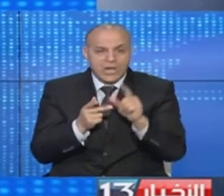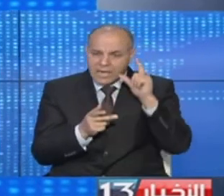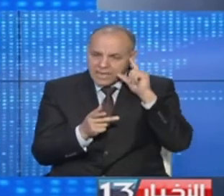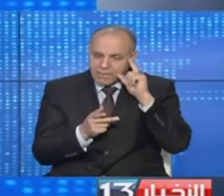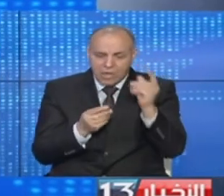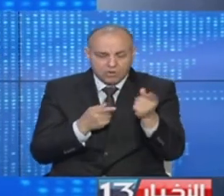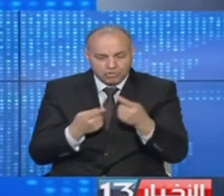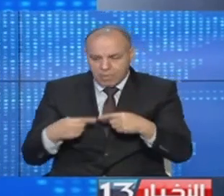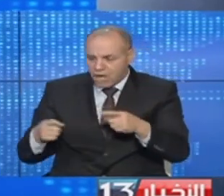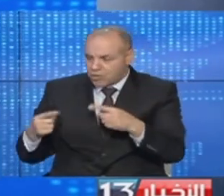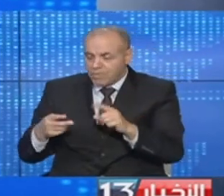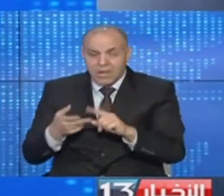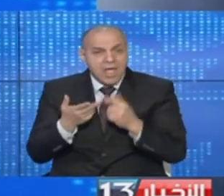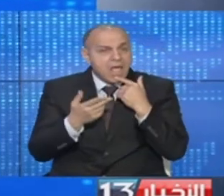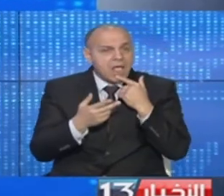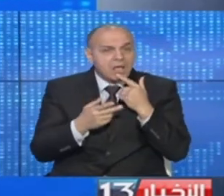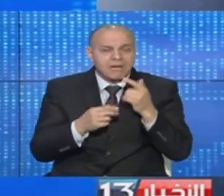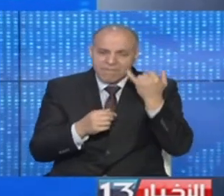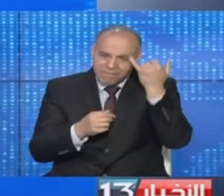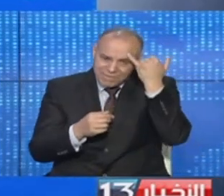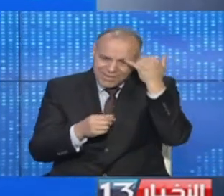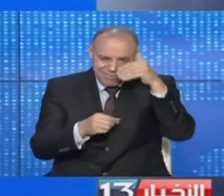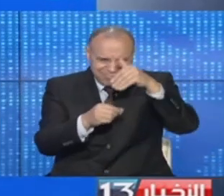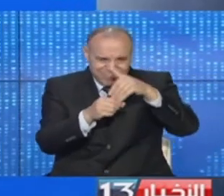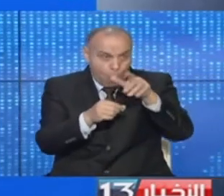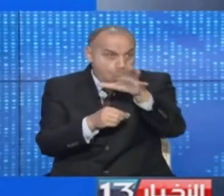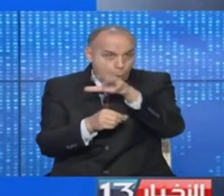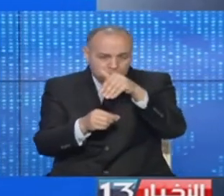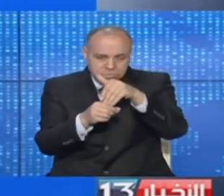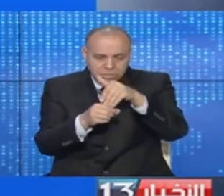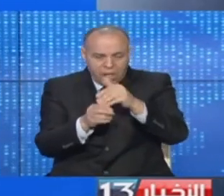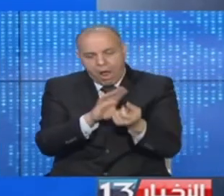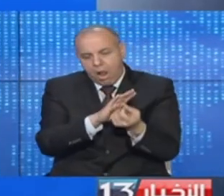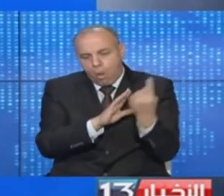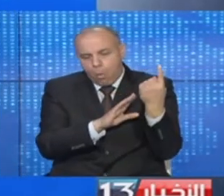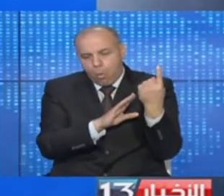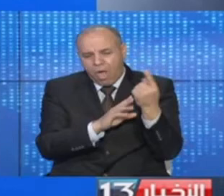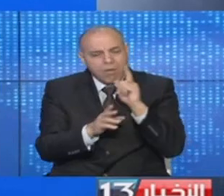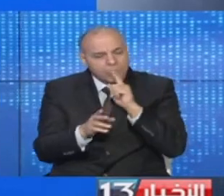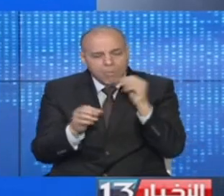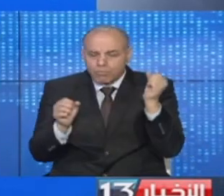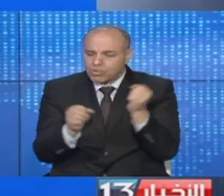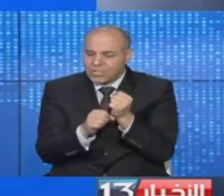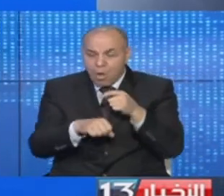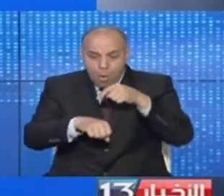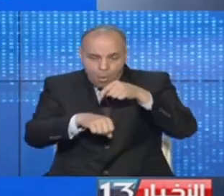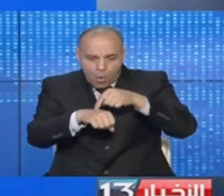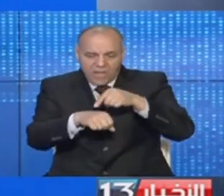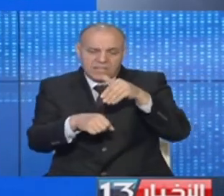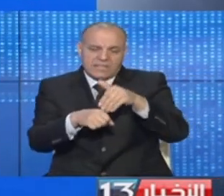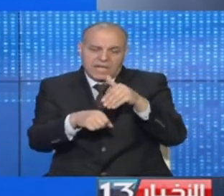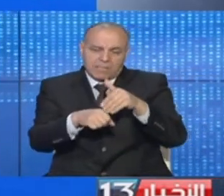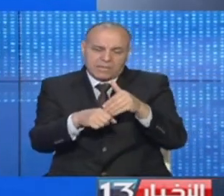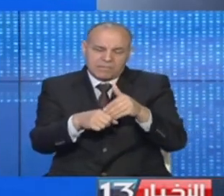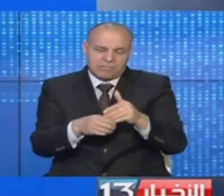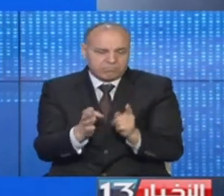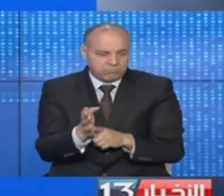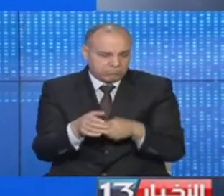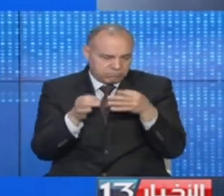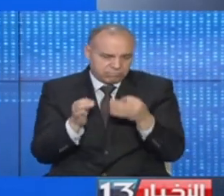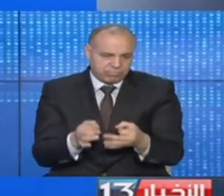الليبي اجتماعاتها بإسقاط مقترح الاستفتاء وذلك لاستحالة تنفيذه قبل موعد الانتخابات